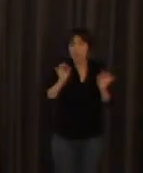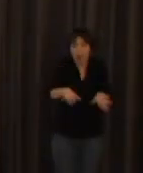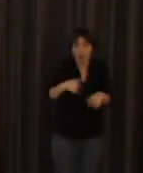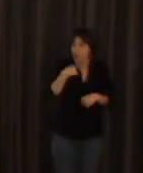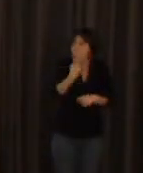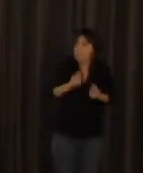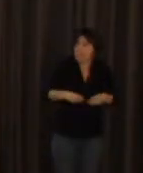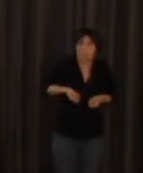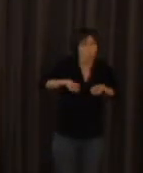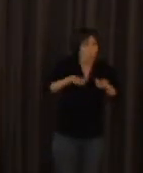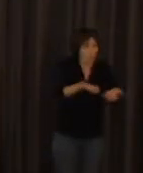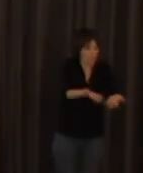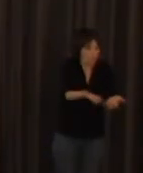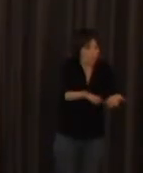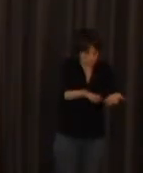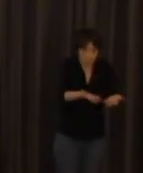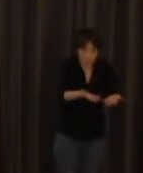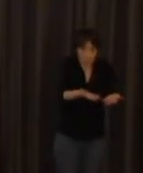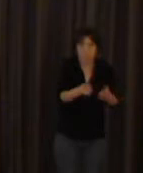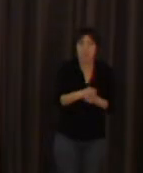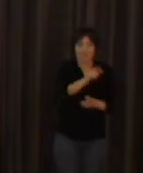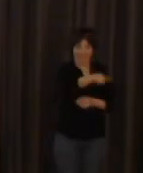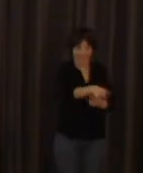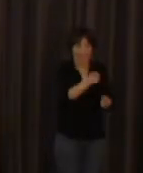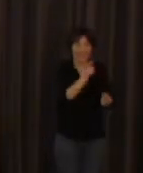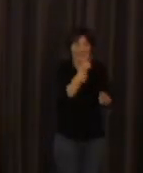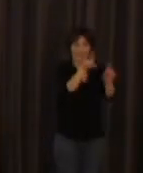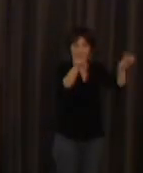llengua de signes ni la persona oïdora va fer cap canvi en el seu discurs.